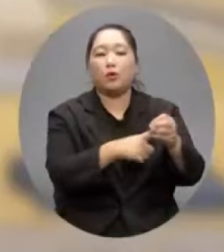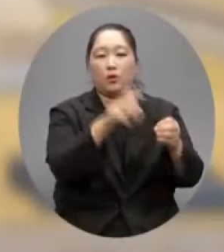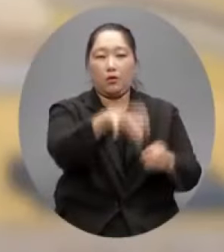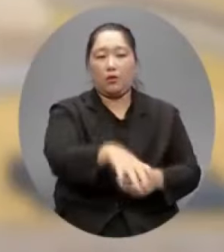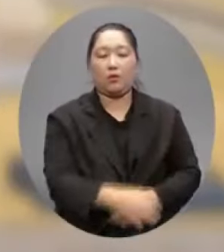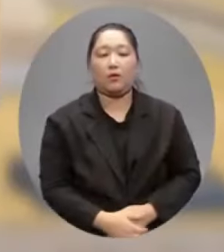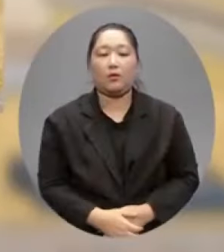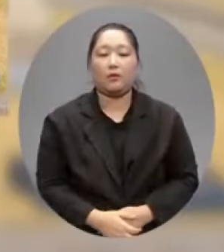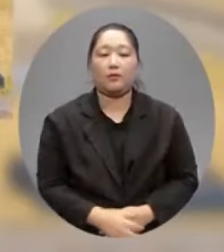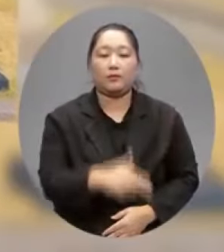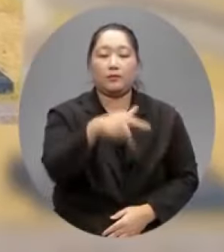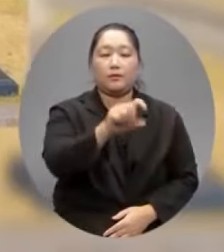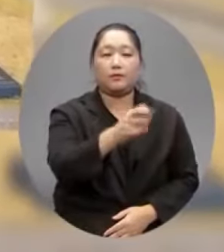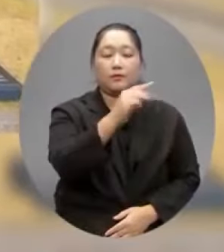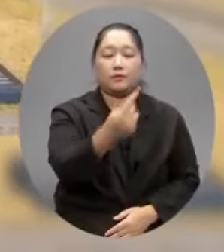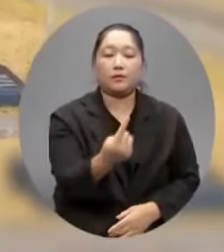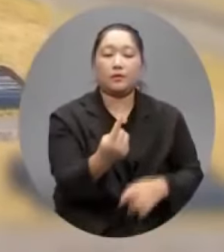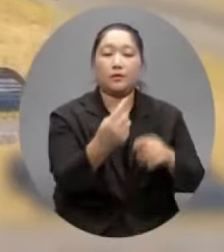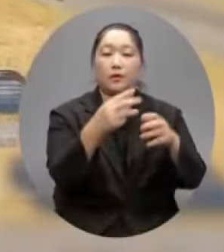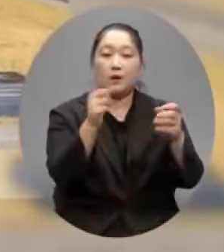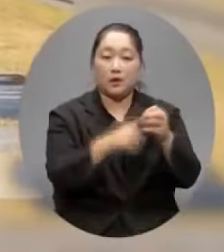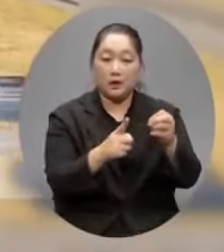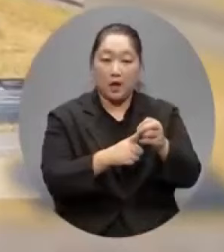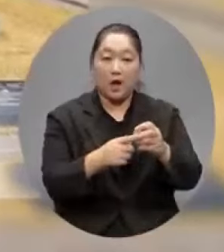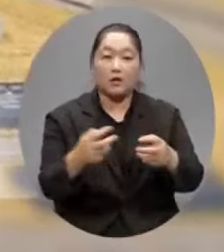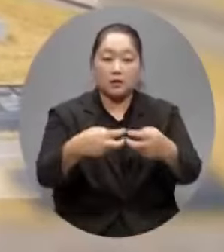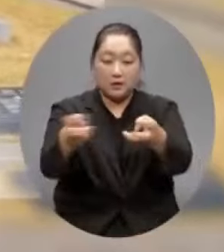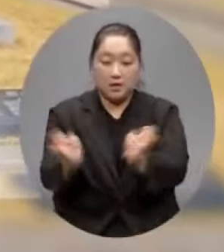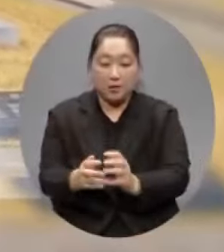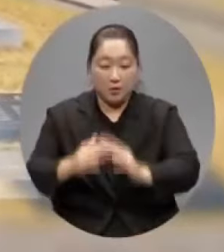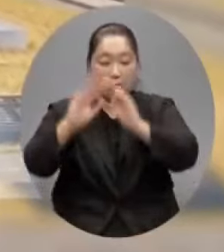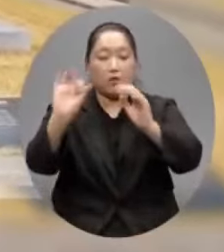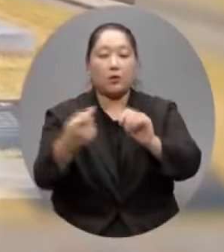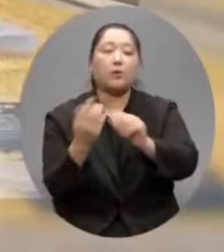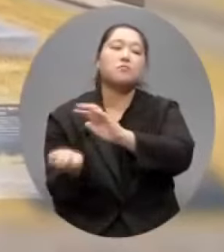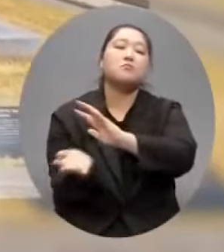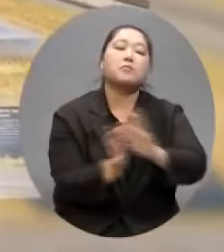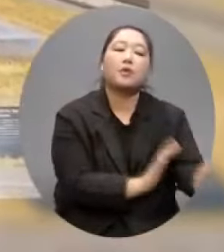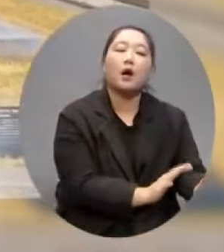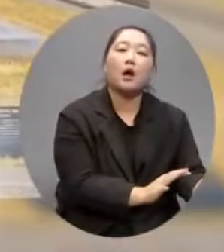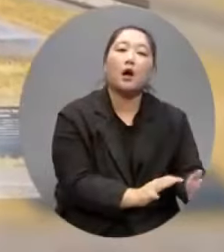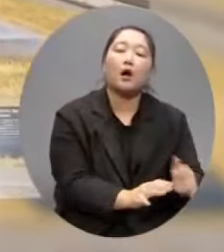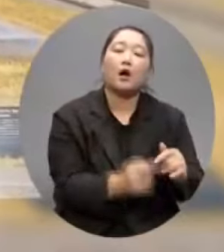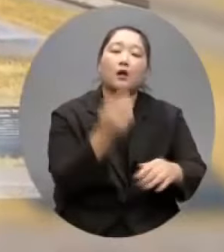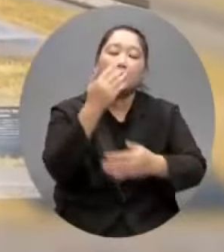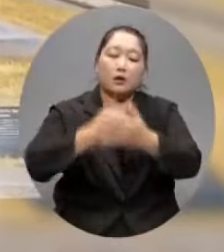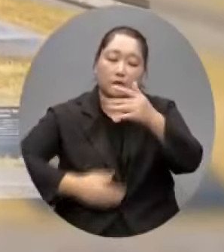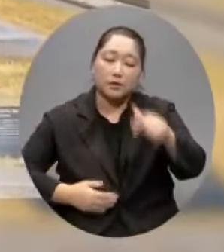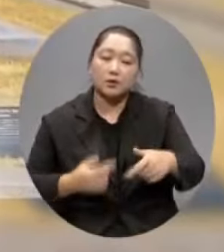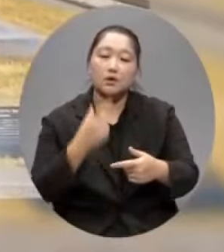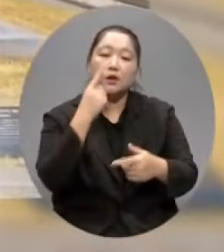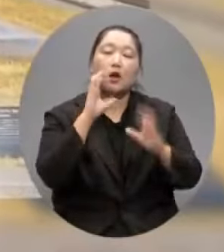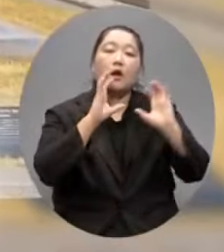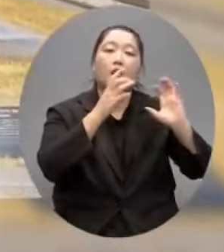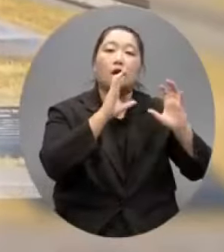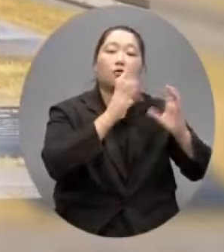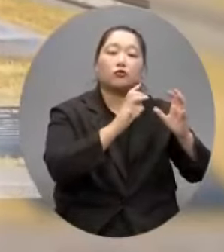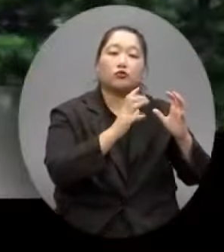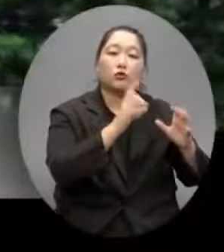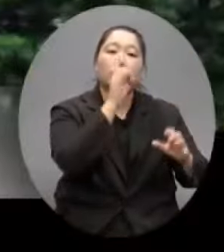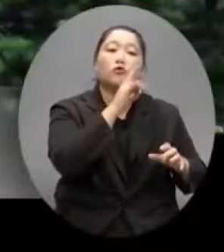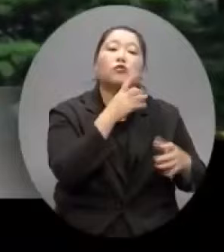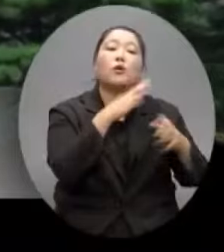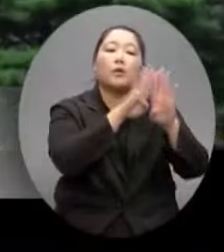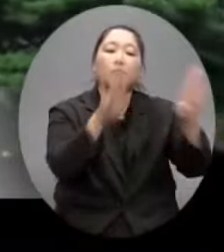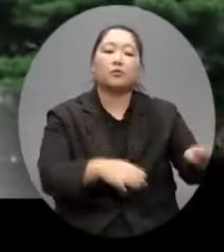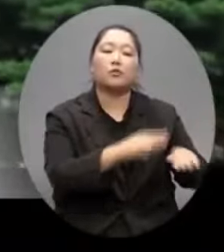정토사는 충주댐 건설로 수몰됐고 일제가 옮긴 홍법국사탑과 사탑비는 현재 국립중앙박물관 수장고에 보관